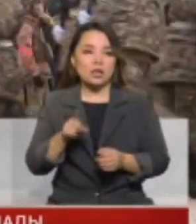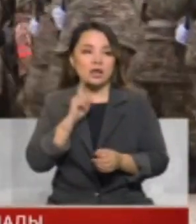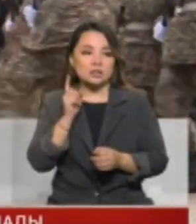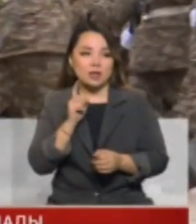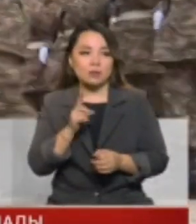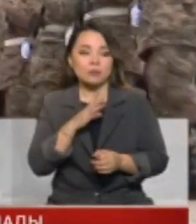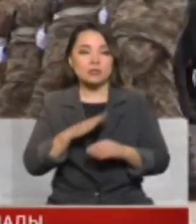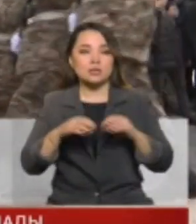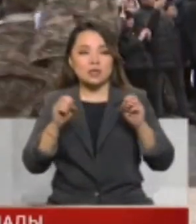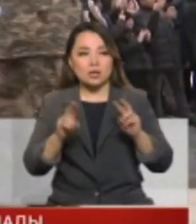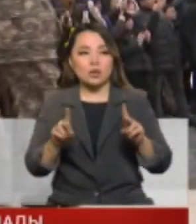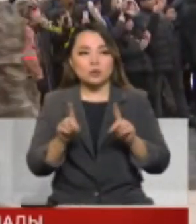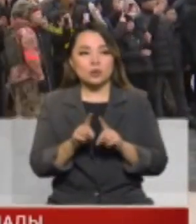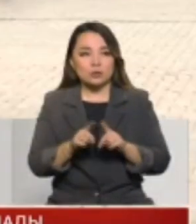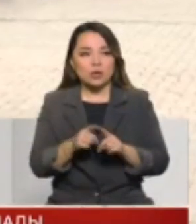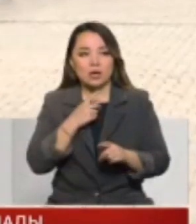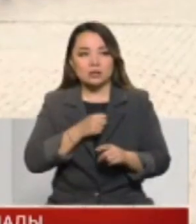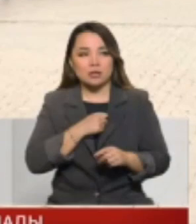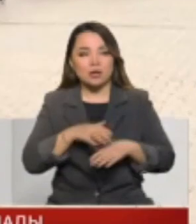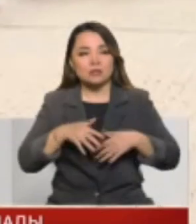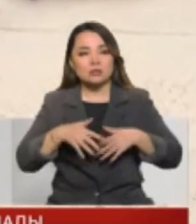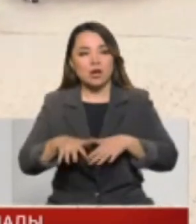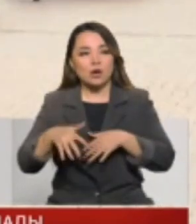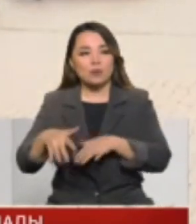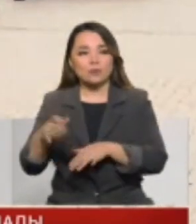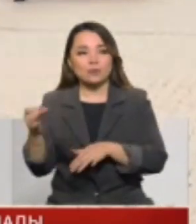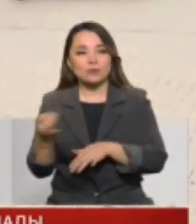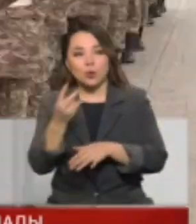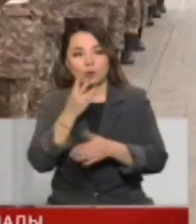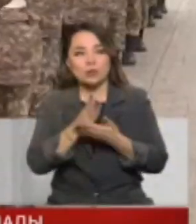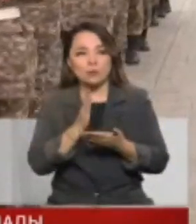арнайы рәсімден соң әскери шеру тартты.